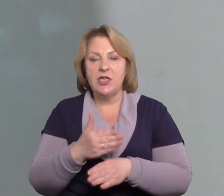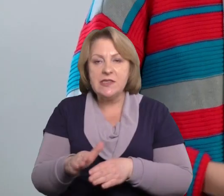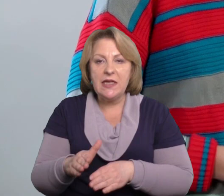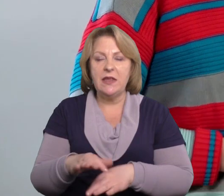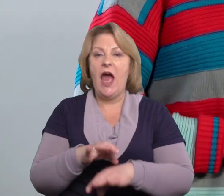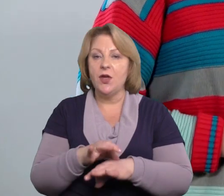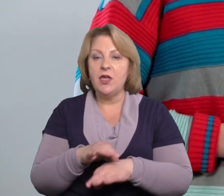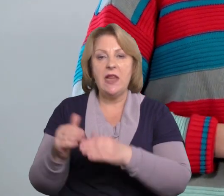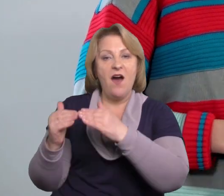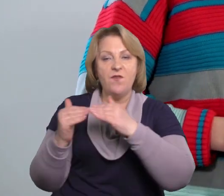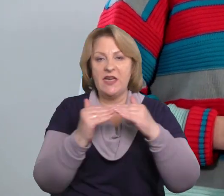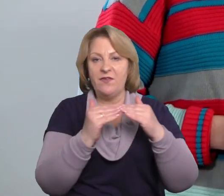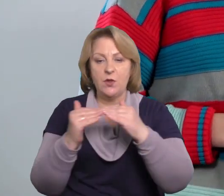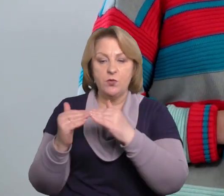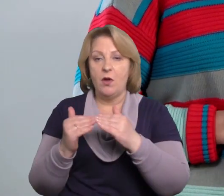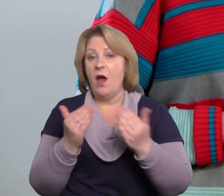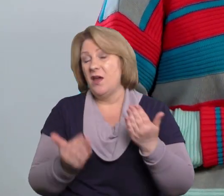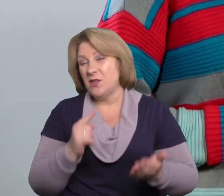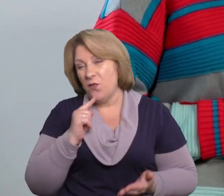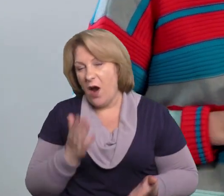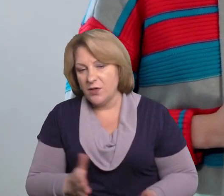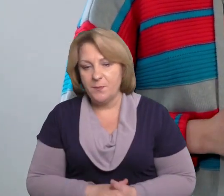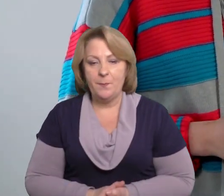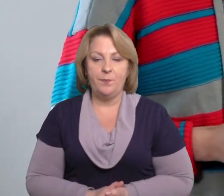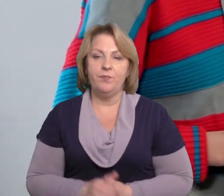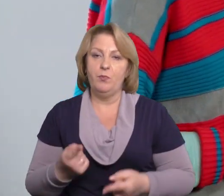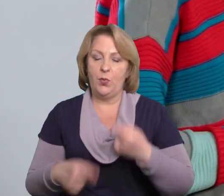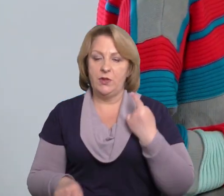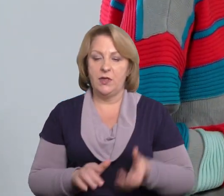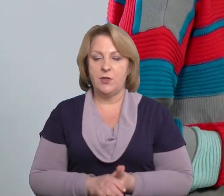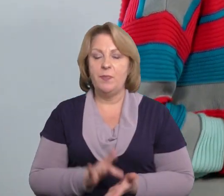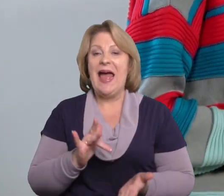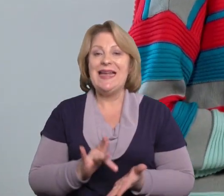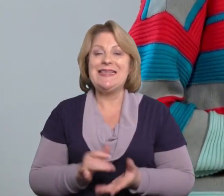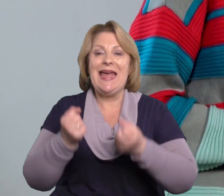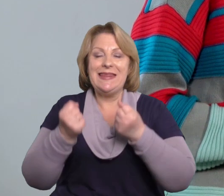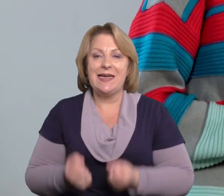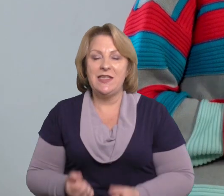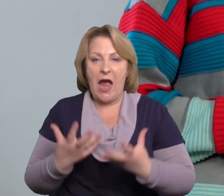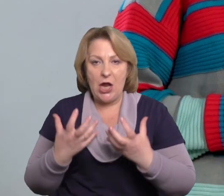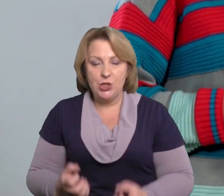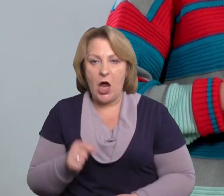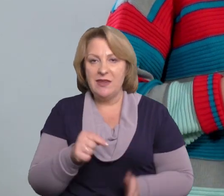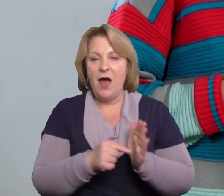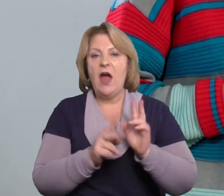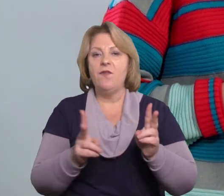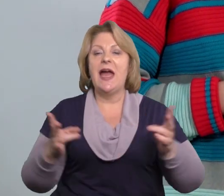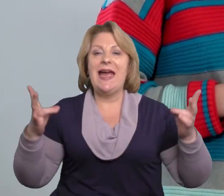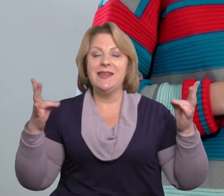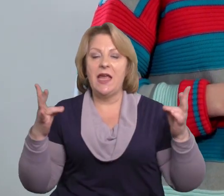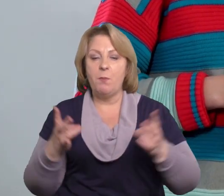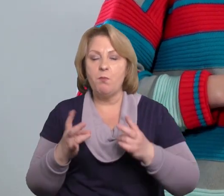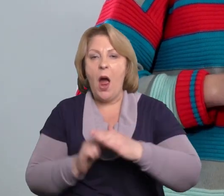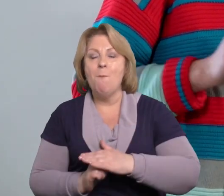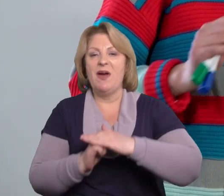врівноважені. Або, якщо так важко, інакше кажучи, центр тяжіння – це та точка, в якій необхідно